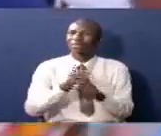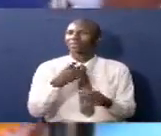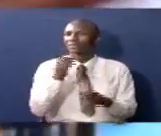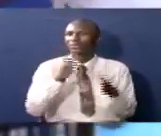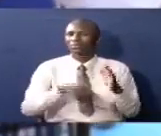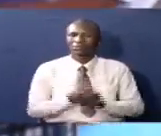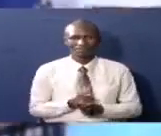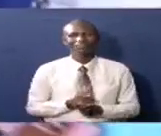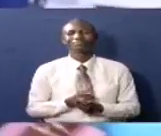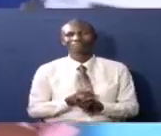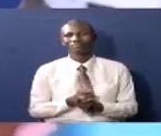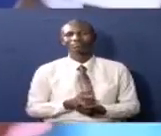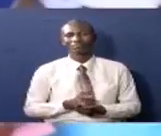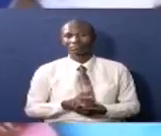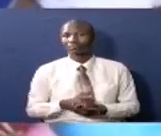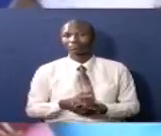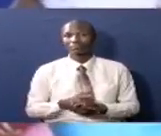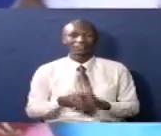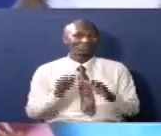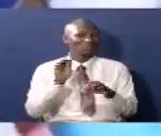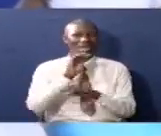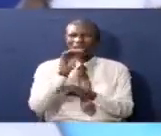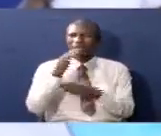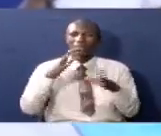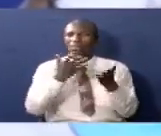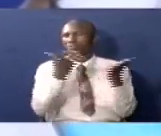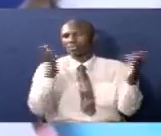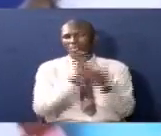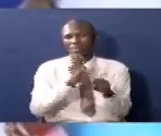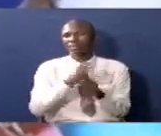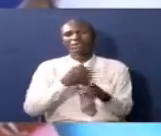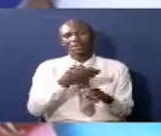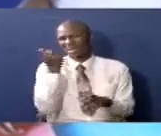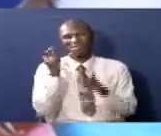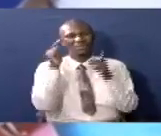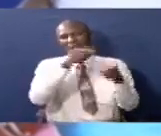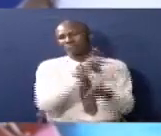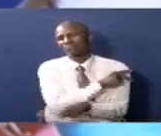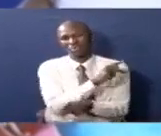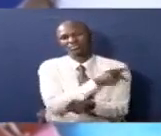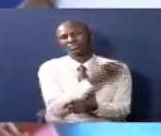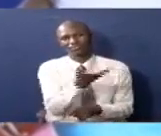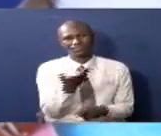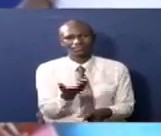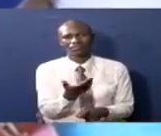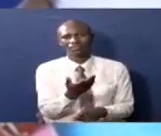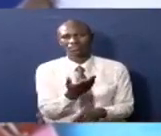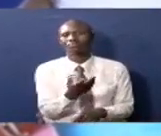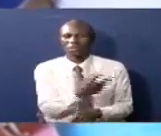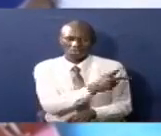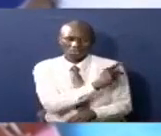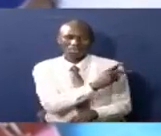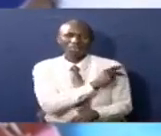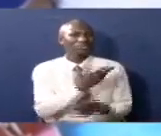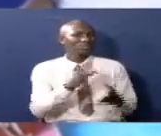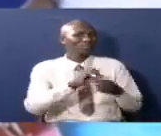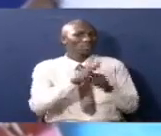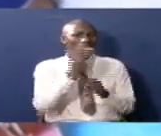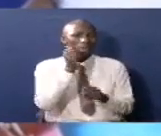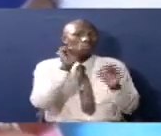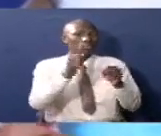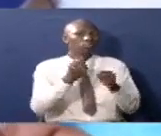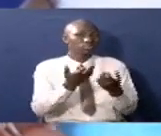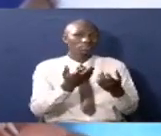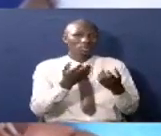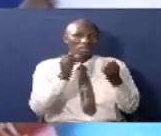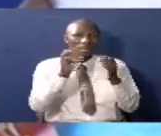asiakana kendo undule to ama ukuli andu maitu kwa wingi ne meju milie mose singa no wa COVID-19 nuno uwa kutuma